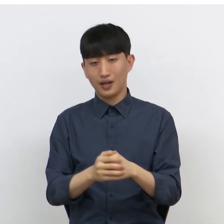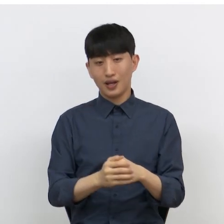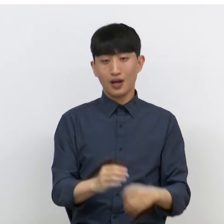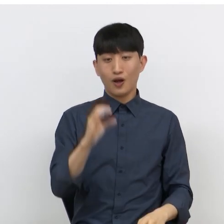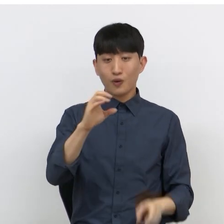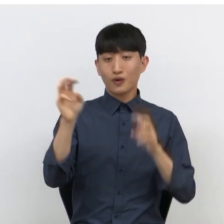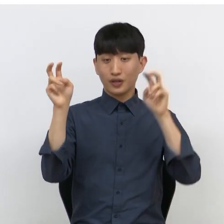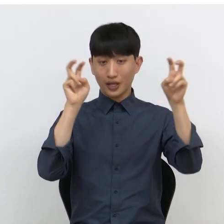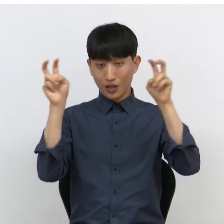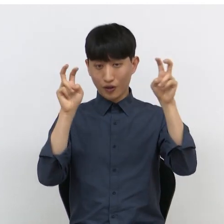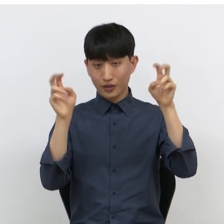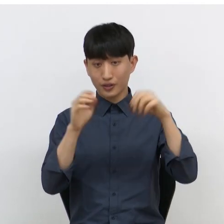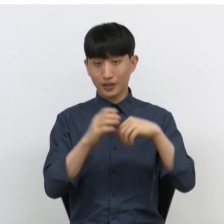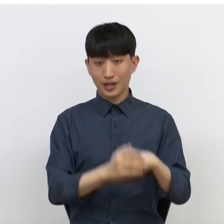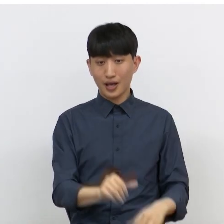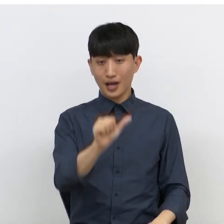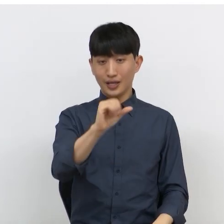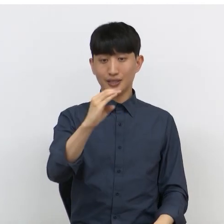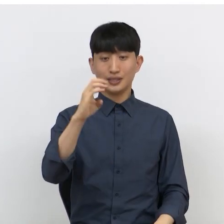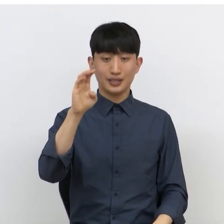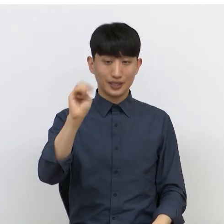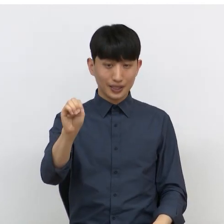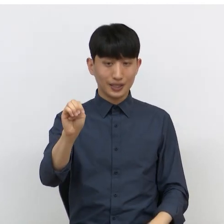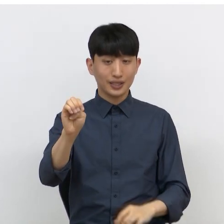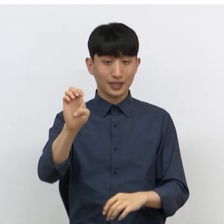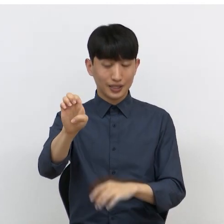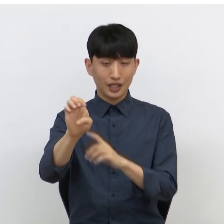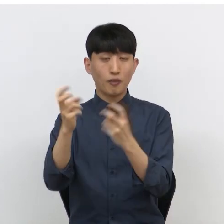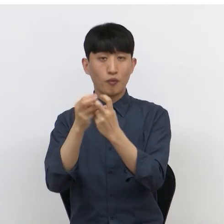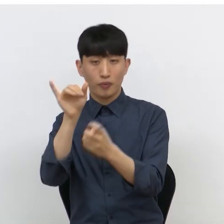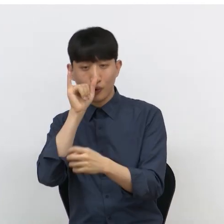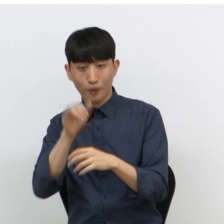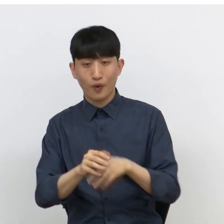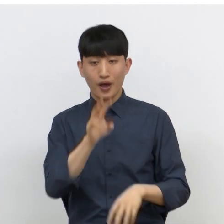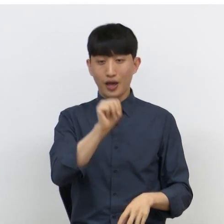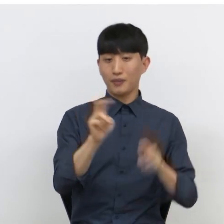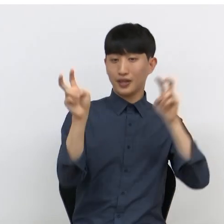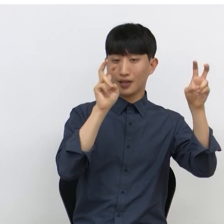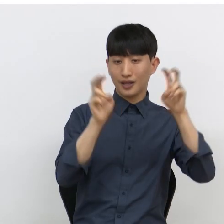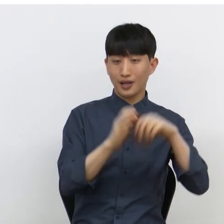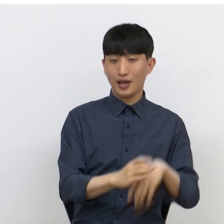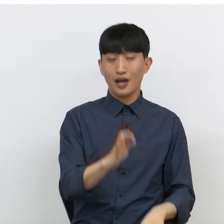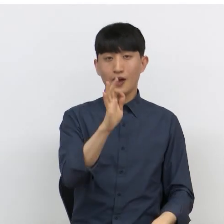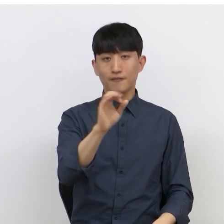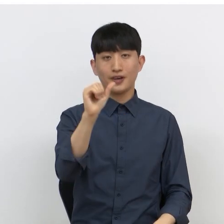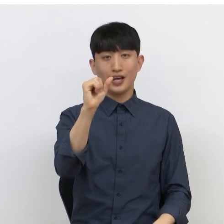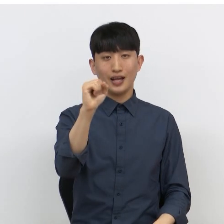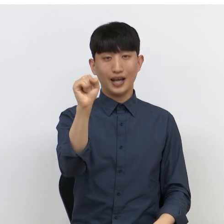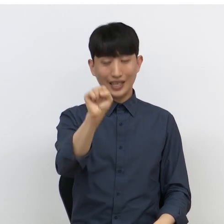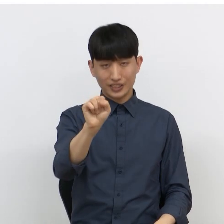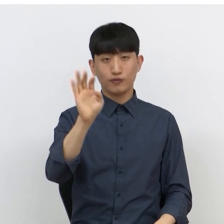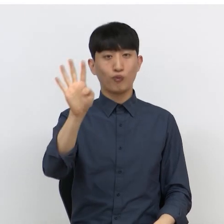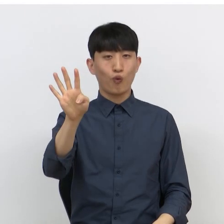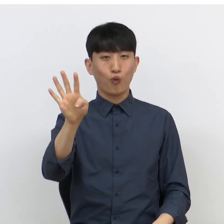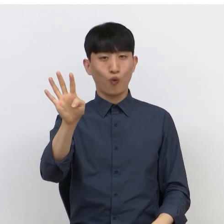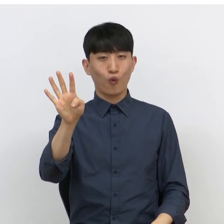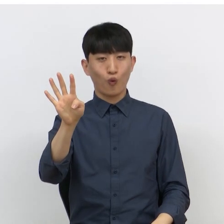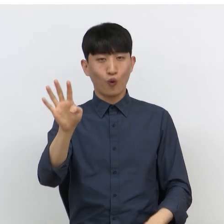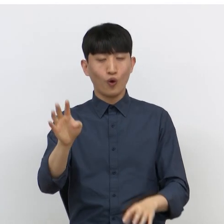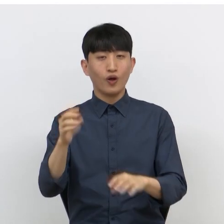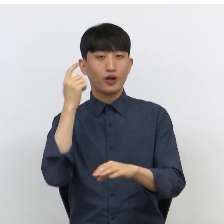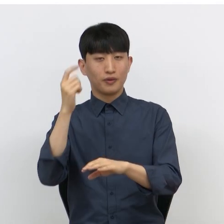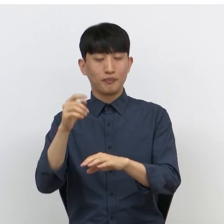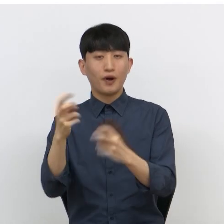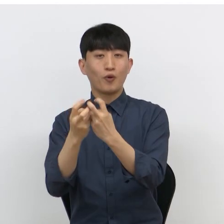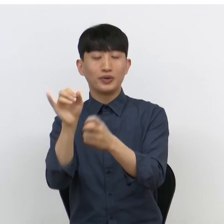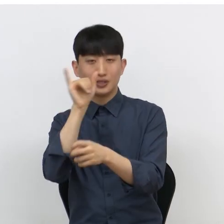에이스라고 하는 신호 처리 전략이 있고, 메델은 FS4라고 하는 신호 처리 전략이 있어요. 그런데 만약에 첫 한